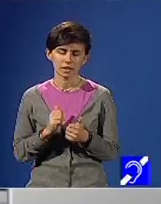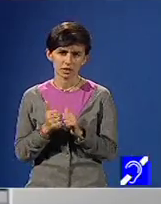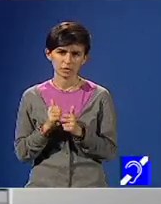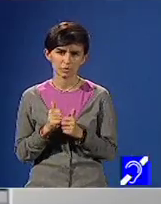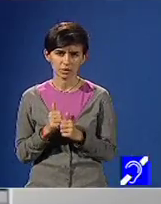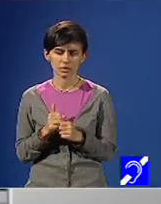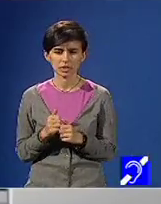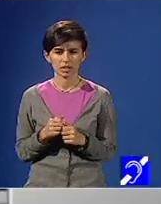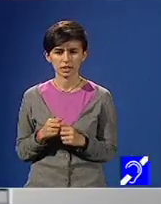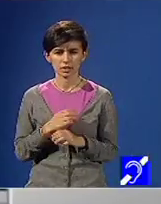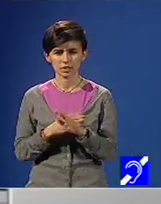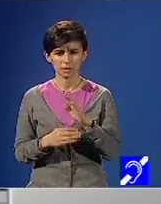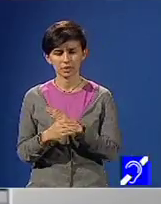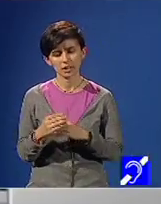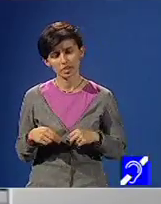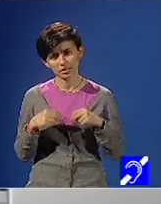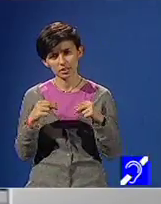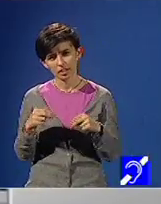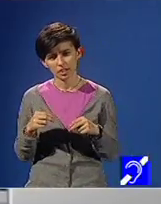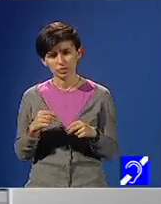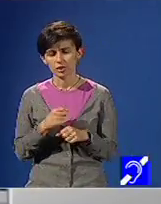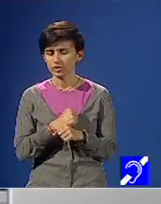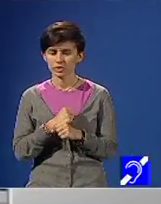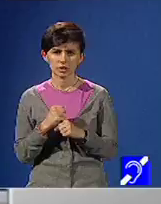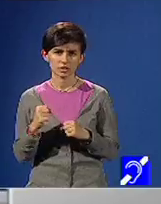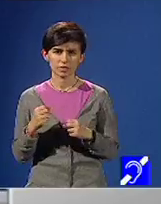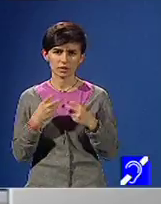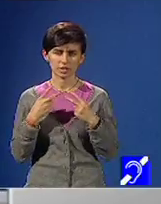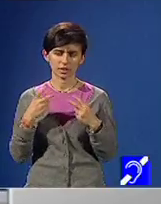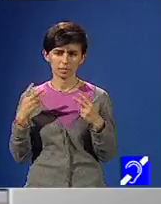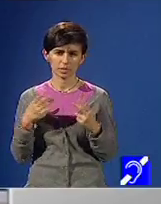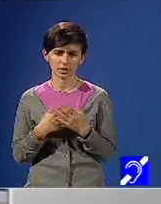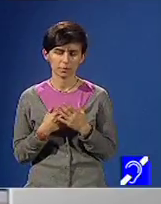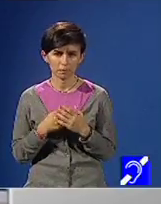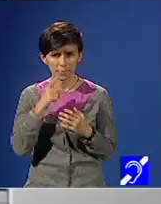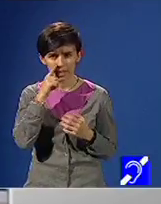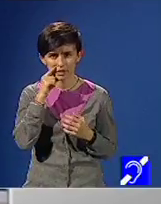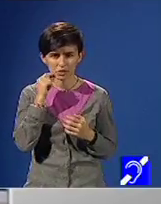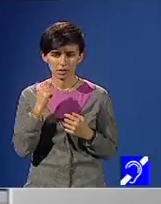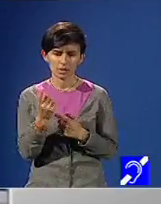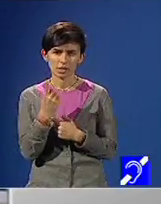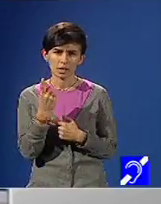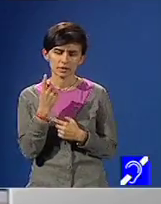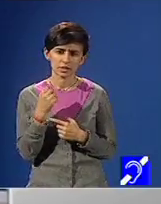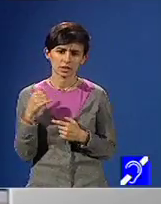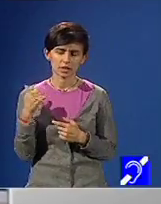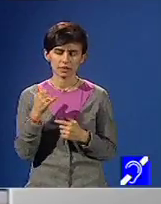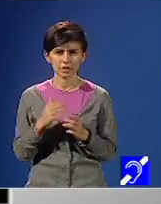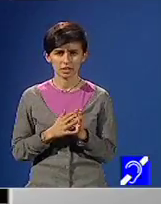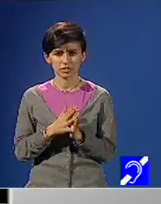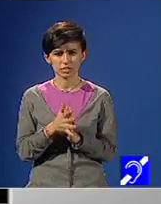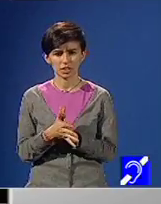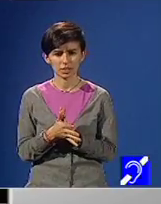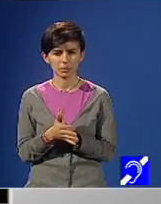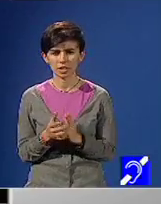să ajungă unde s-a ajuns în zilele noastre. Și este foarte, foarte, foarte important, pentru că un om din afara țării a venit și s-a implicat atât